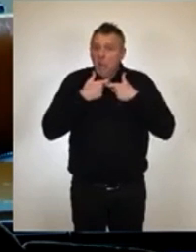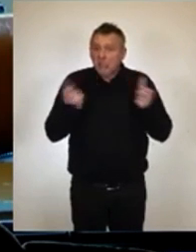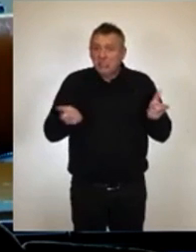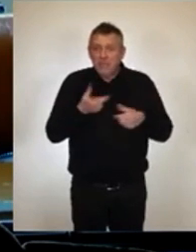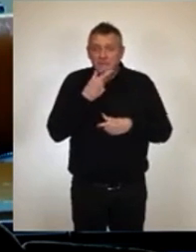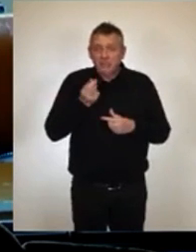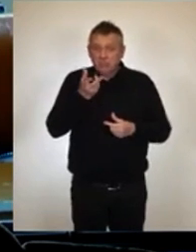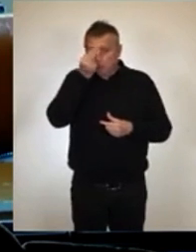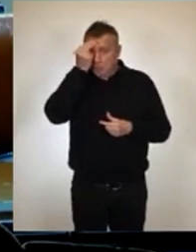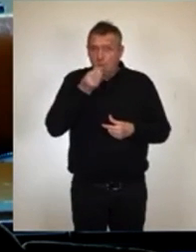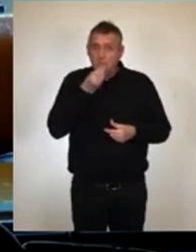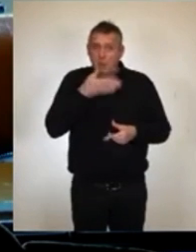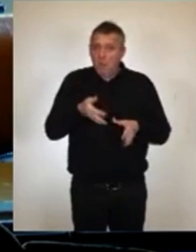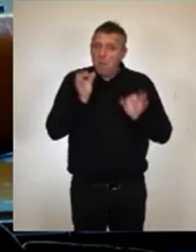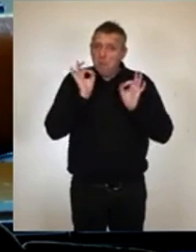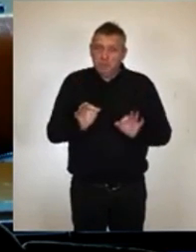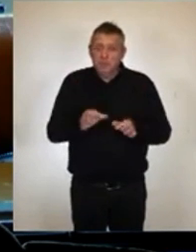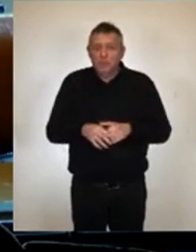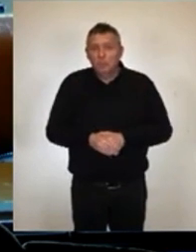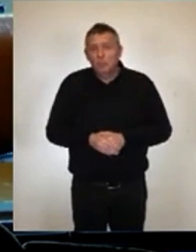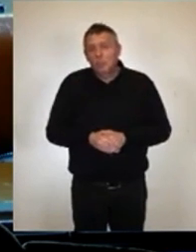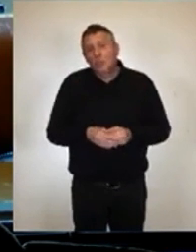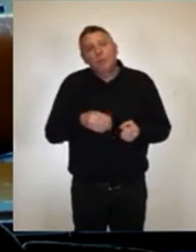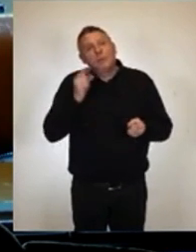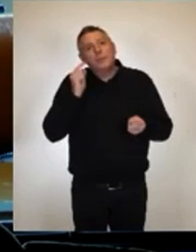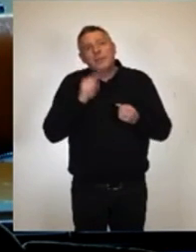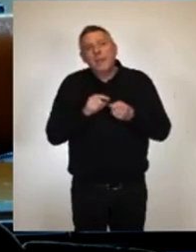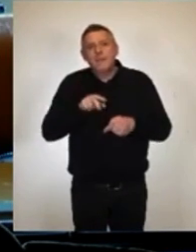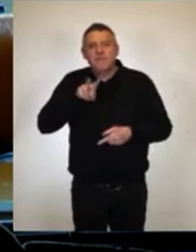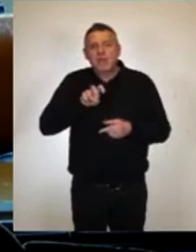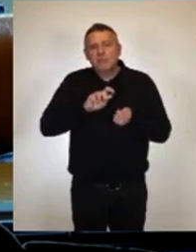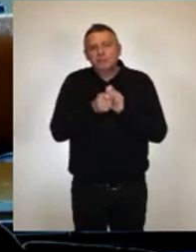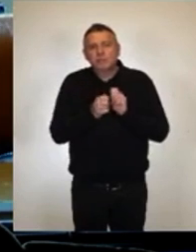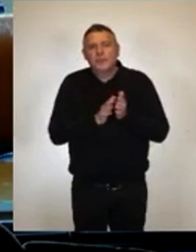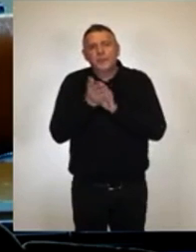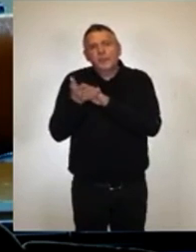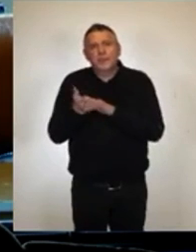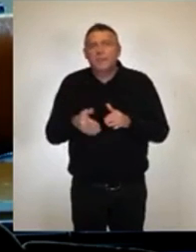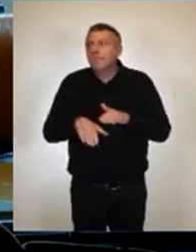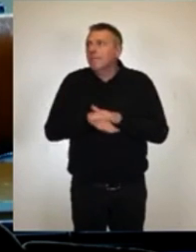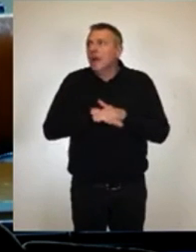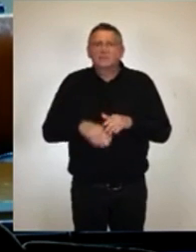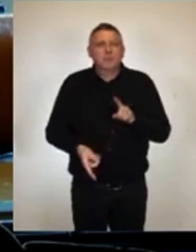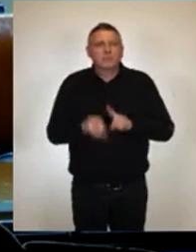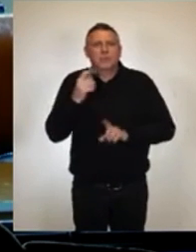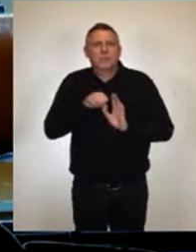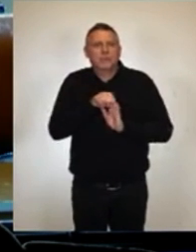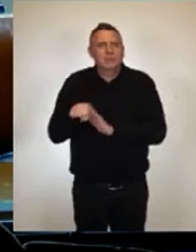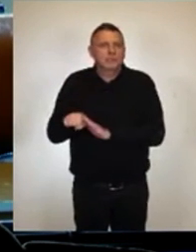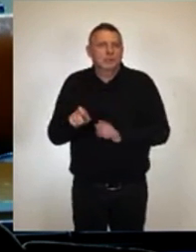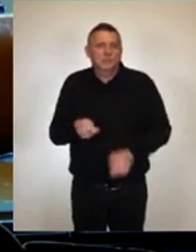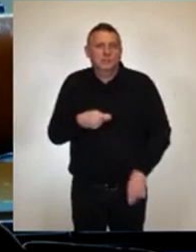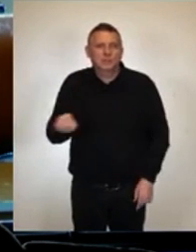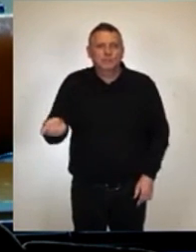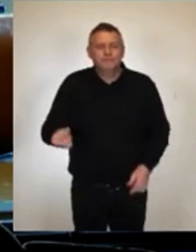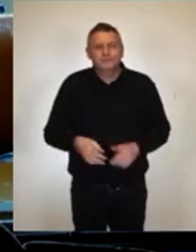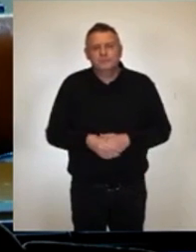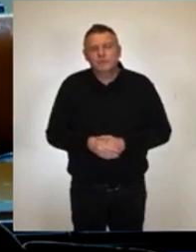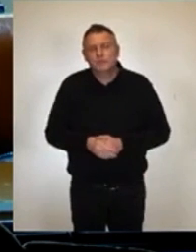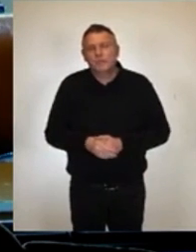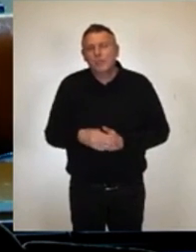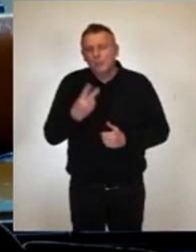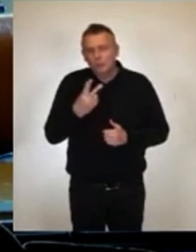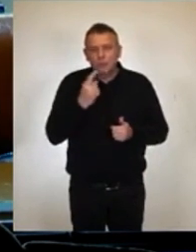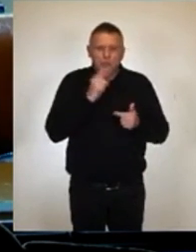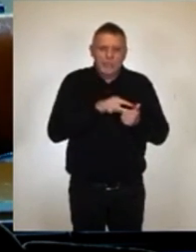parce qu'il me semble que c'est un sujet qui est évidemment fondamental et important. J'avais deux sujets,